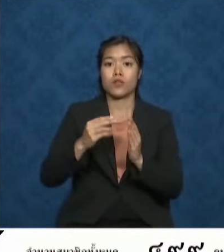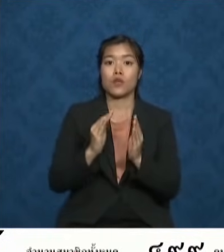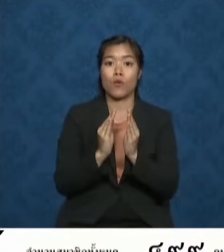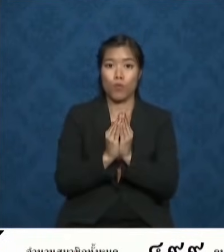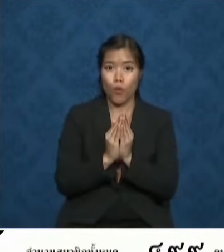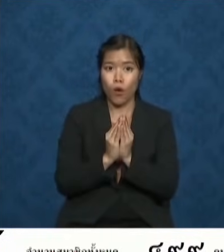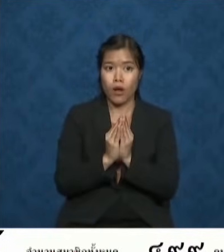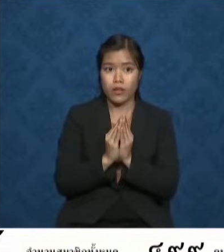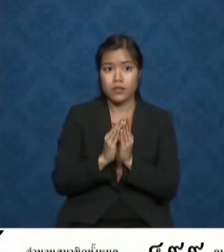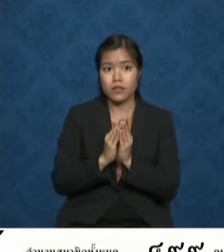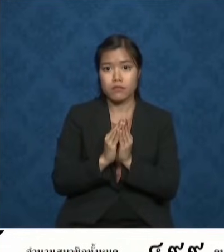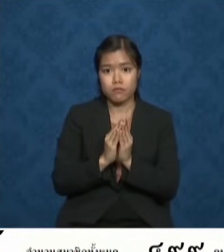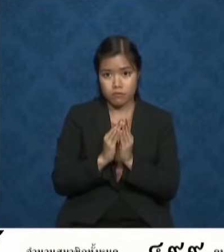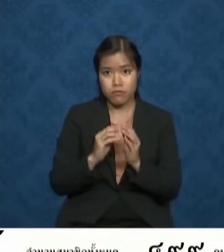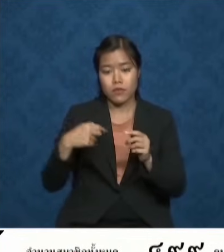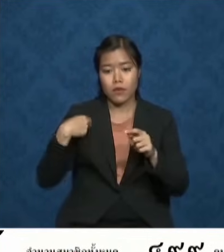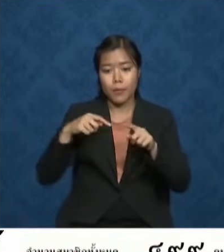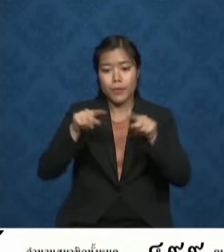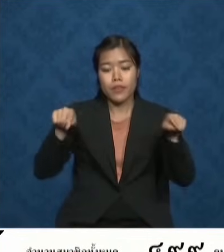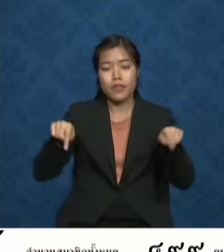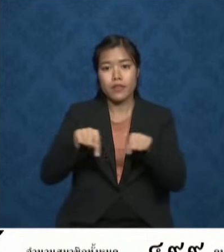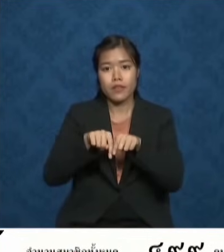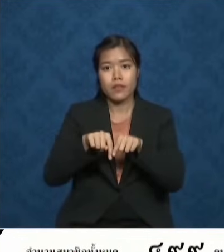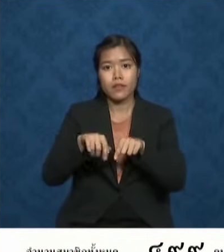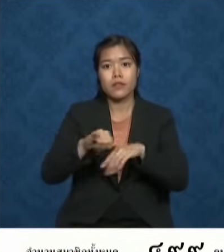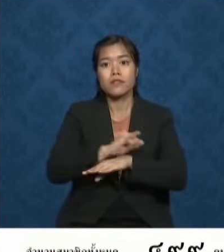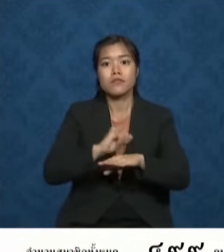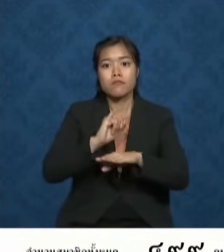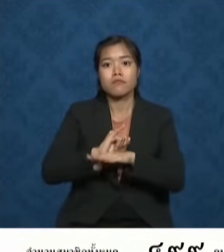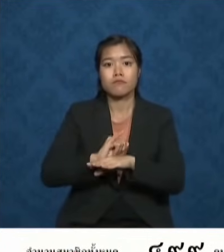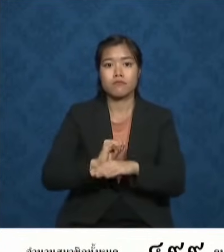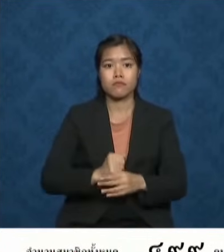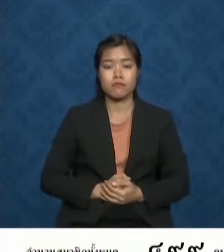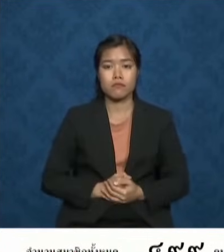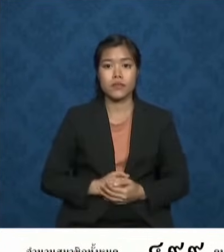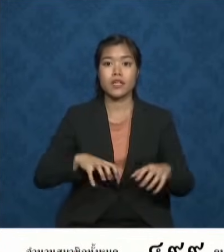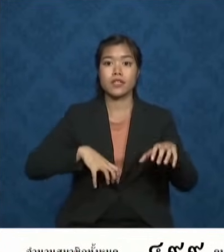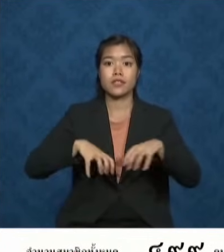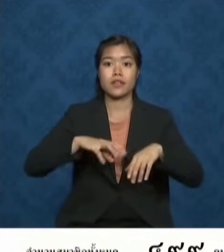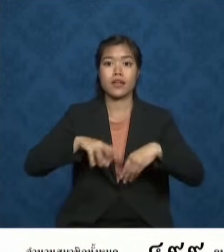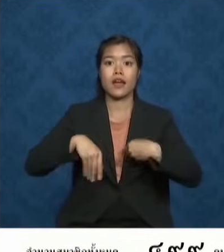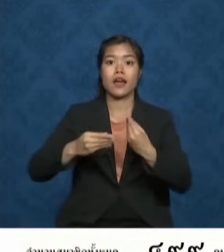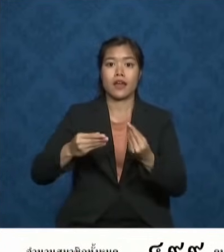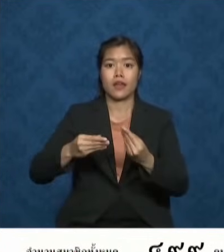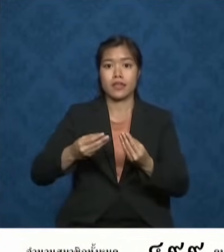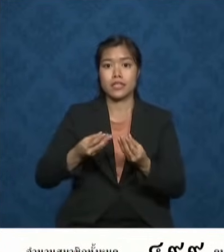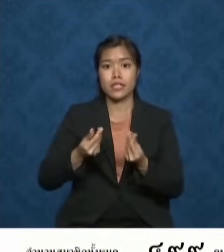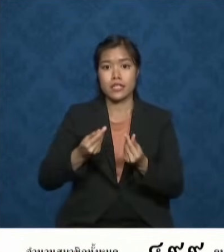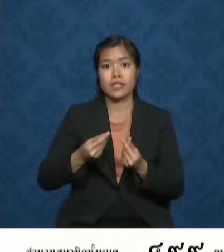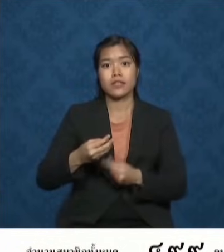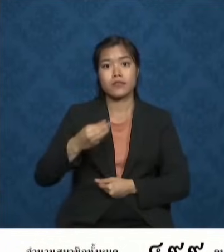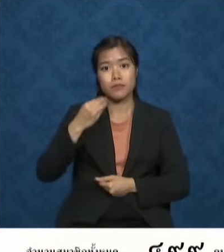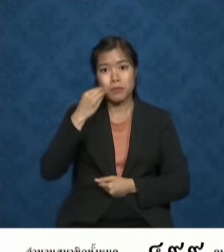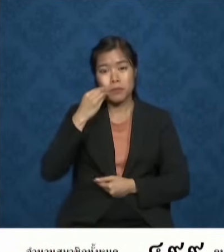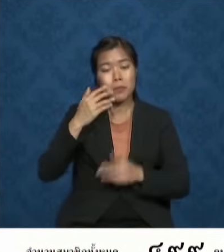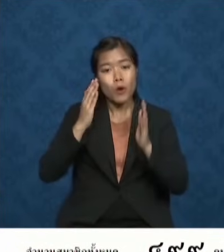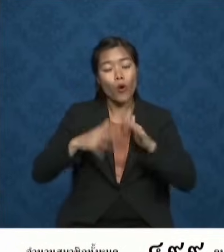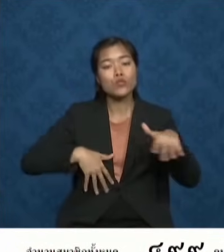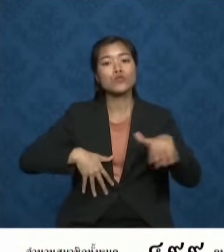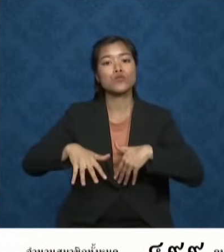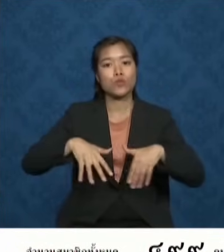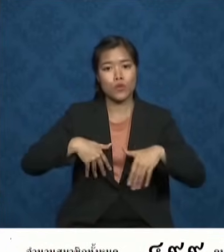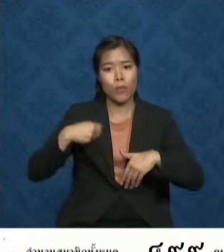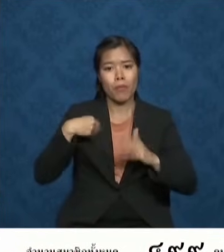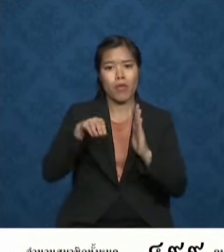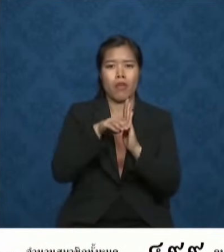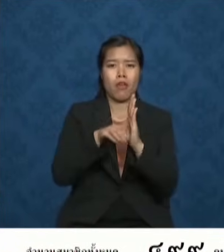อไปก็จะทยอยมาเพราะว่าทำไมต้องเฟสแรกการจัดการที่ดินให้ชาวบ้านนี่มันยุ่งยากหลายขั้นตอนเกี่ยวข้องกับเ